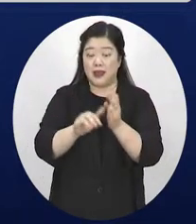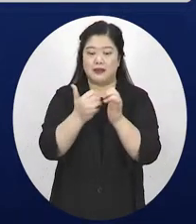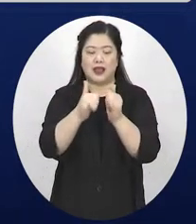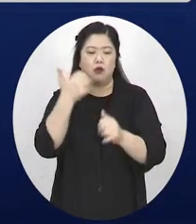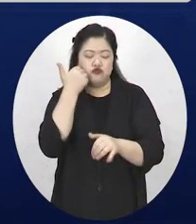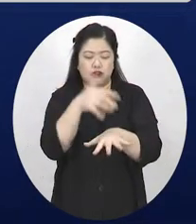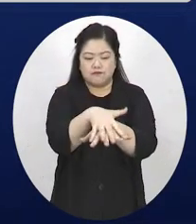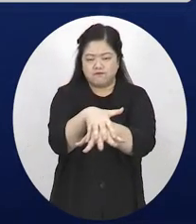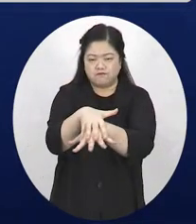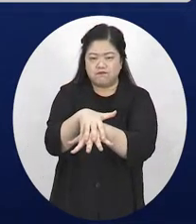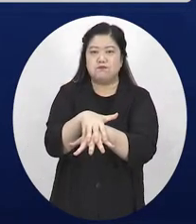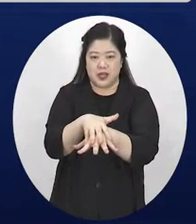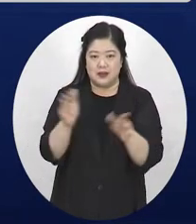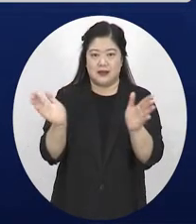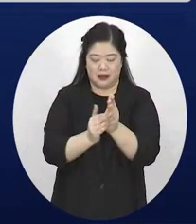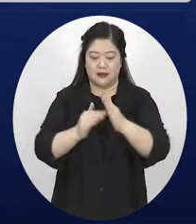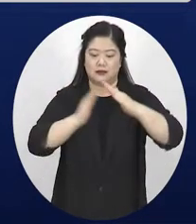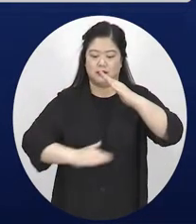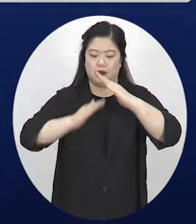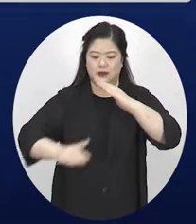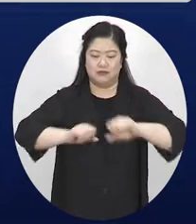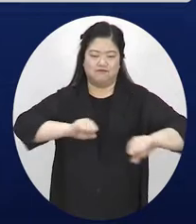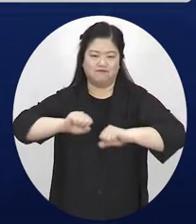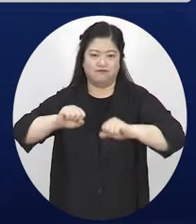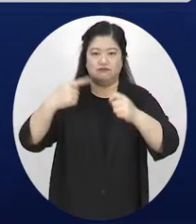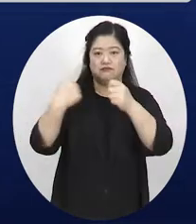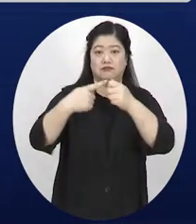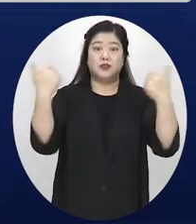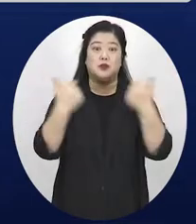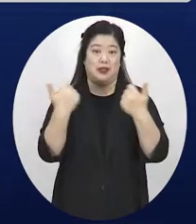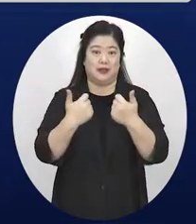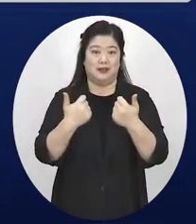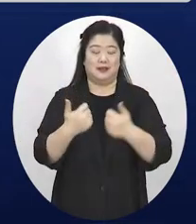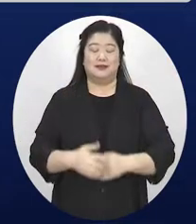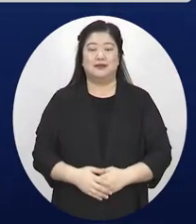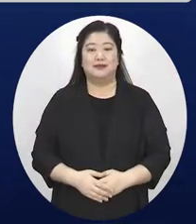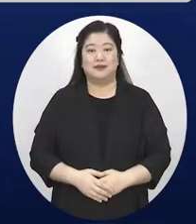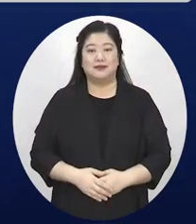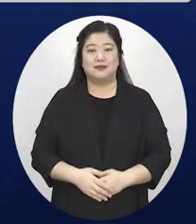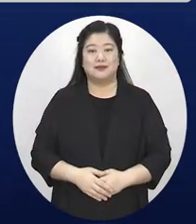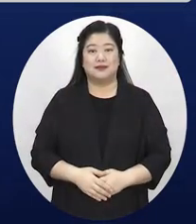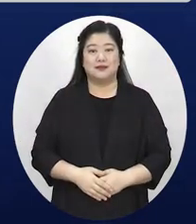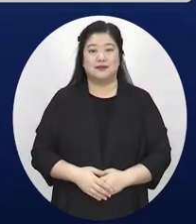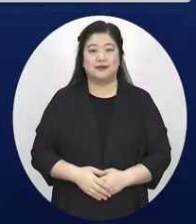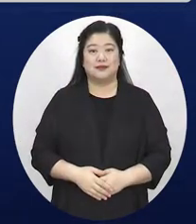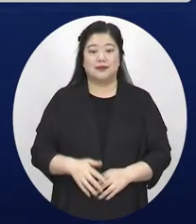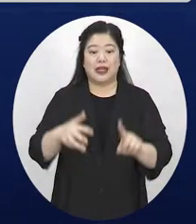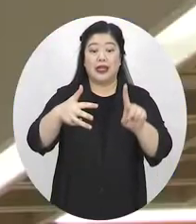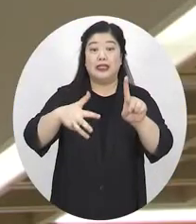임시회는 원구성을 마친 후 본격적인 의정활동에 나서는 첫 임시회로 열렸습니다.